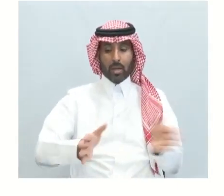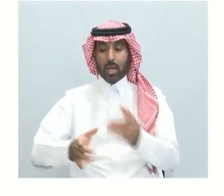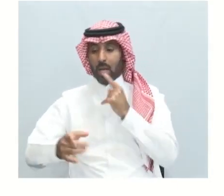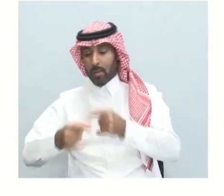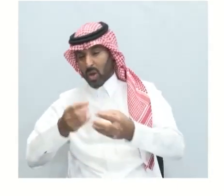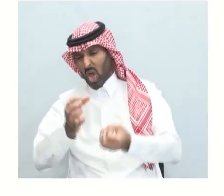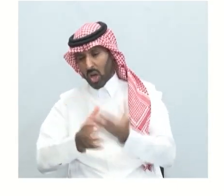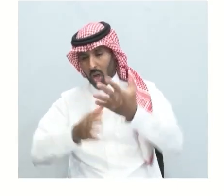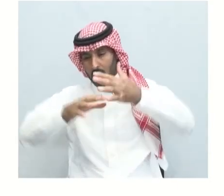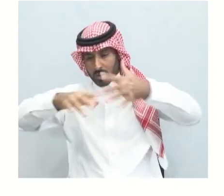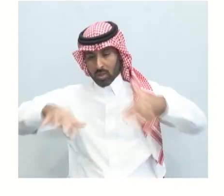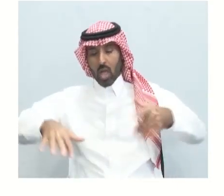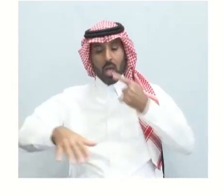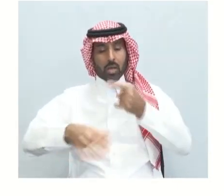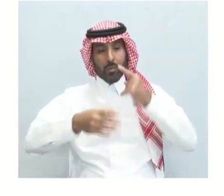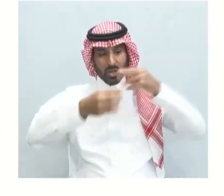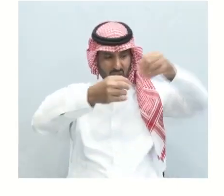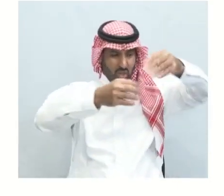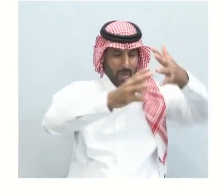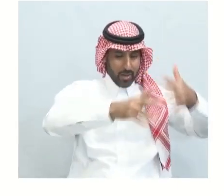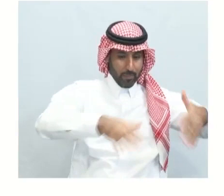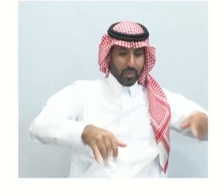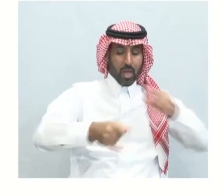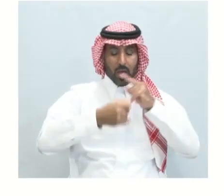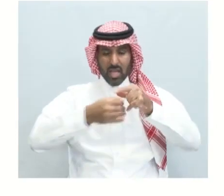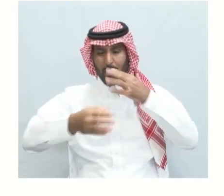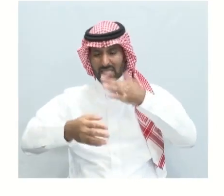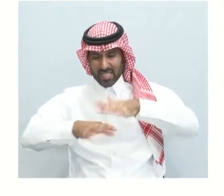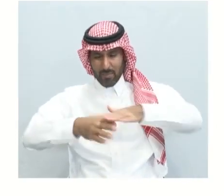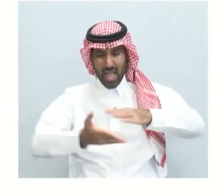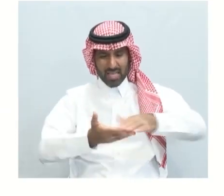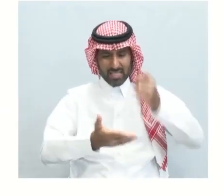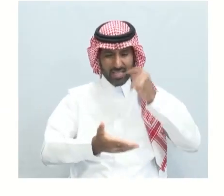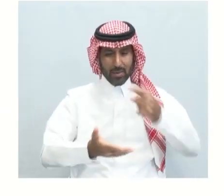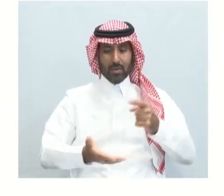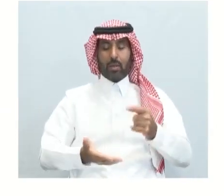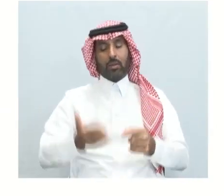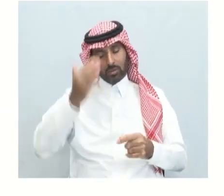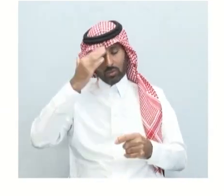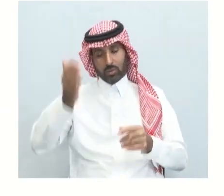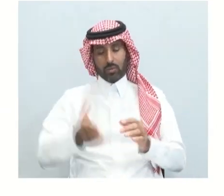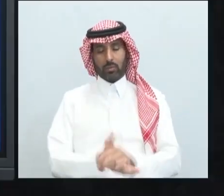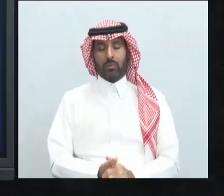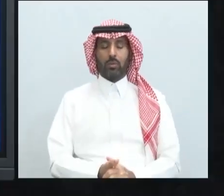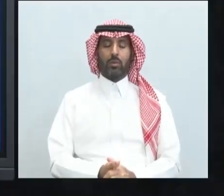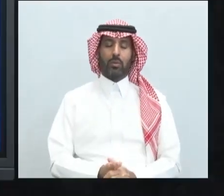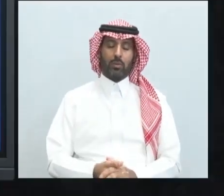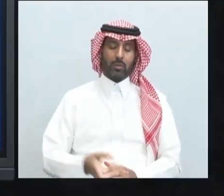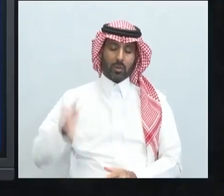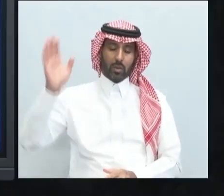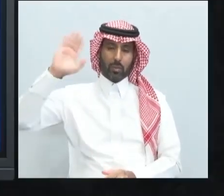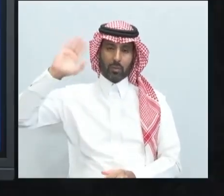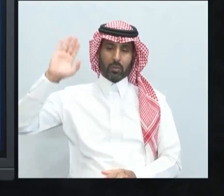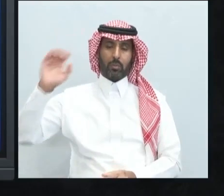الحرات واقليم الكثبان الرمليه واقليم السباخ شكرا لكم اعزائي الطلبه